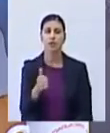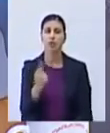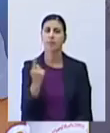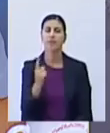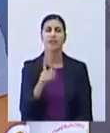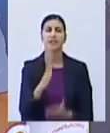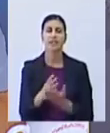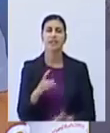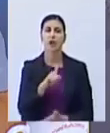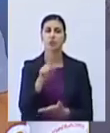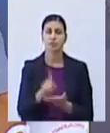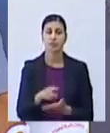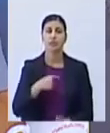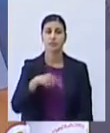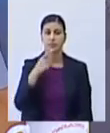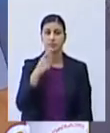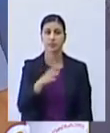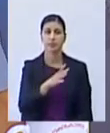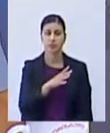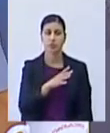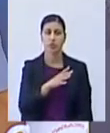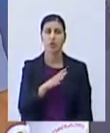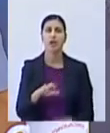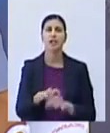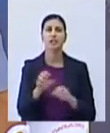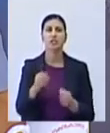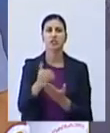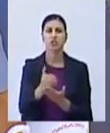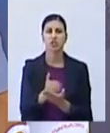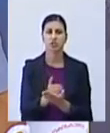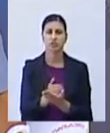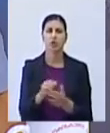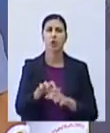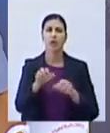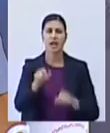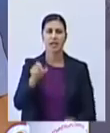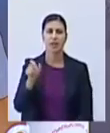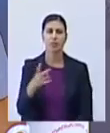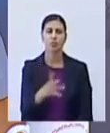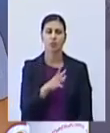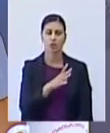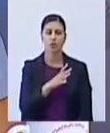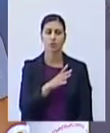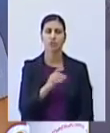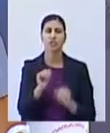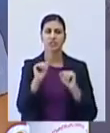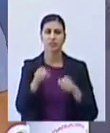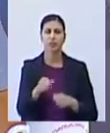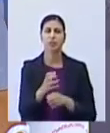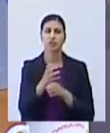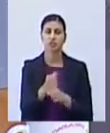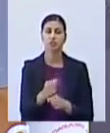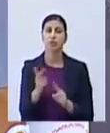Rad ari auzilebeli. Zeganat zaugnisne. Plutokrati uli rezimi shede gadam pravlaje buli oligarke bisatvis esunda ikos monopoli ushe satrebubebi